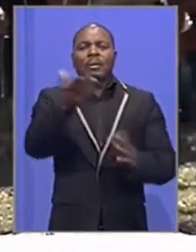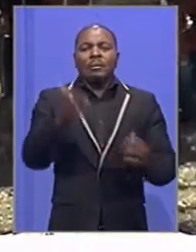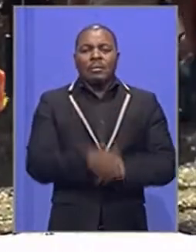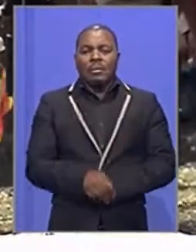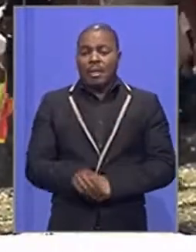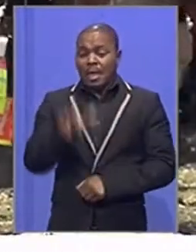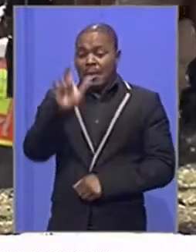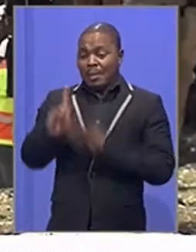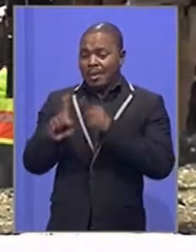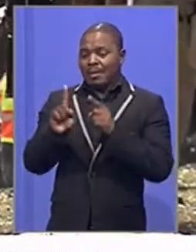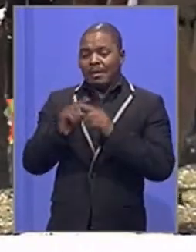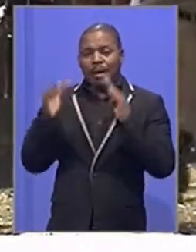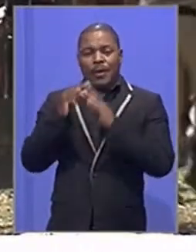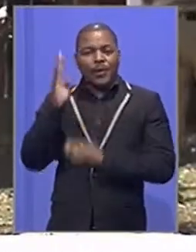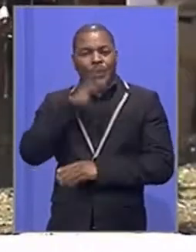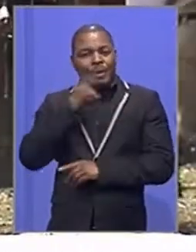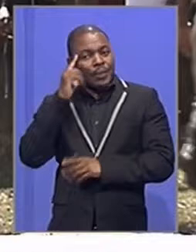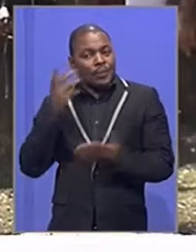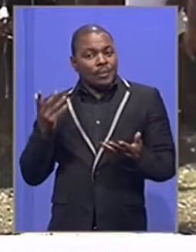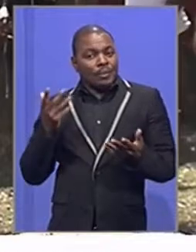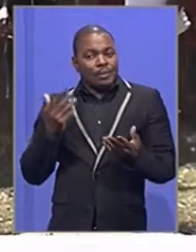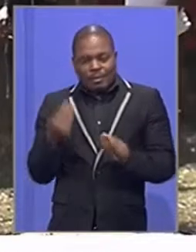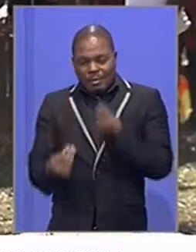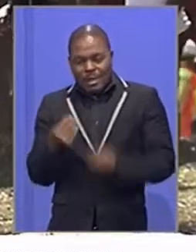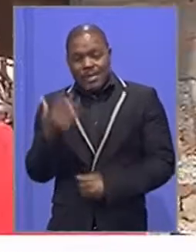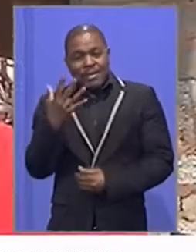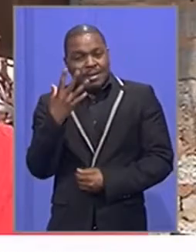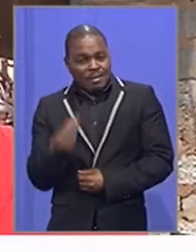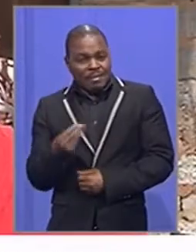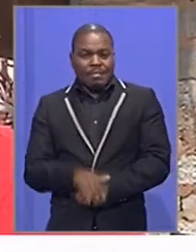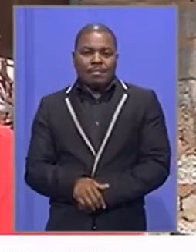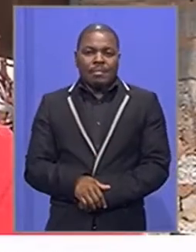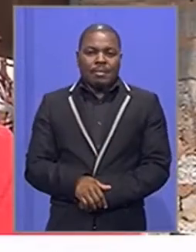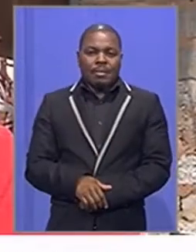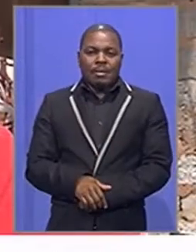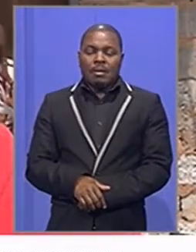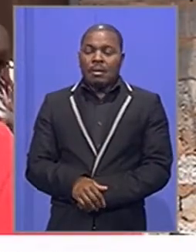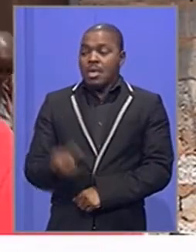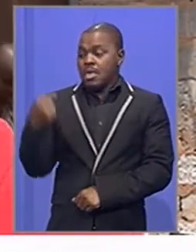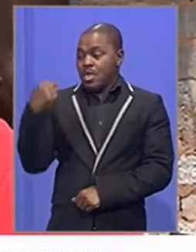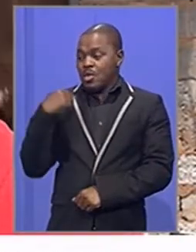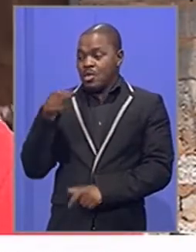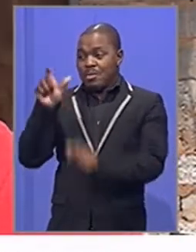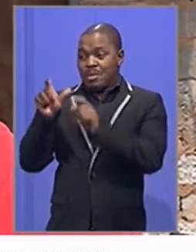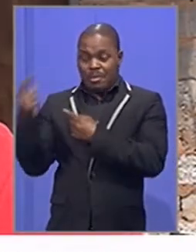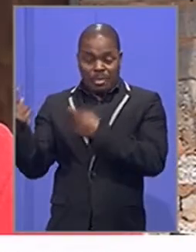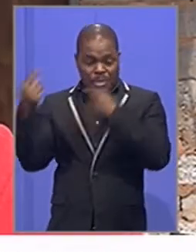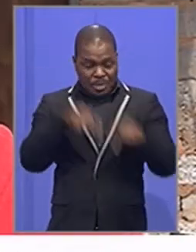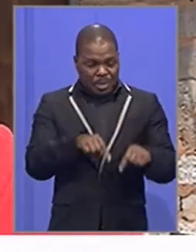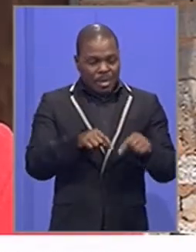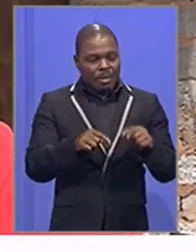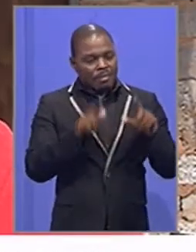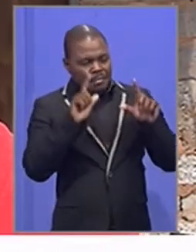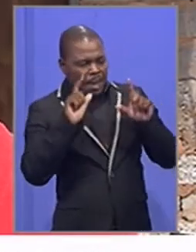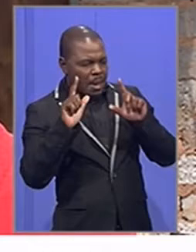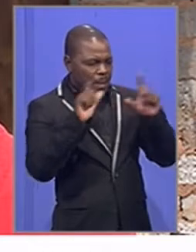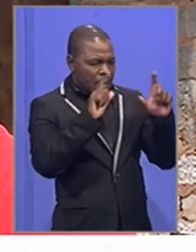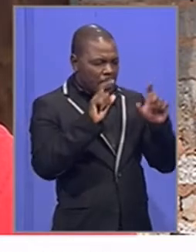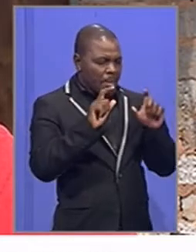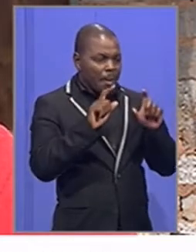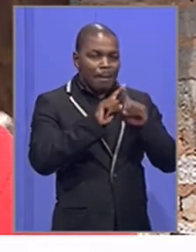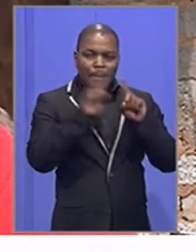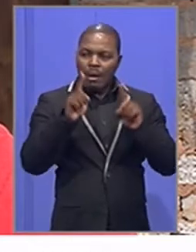a sena moo a ka behang hloho teng le bana ba hae ba bahlano. Bafikile abantu apha izolo. Bafika bathatha izithombe. Akho